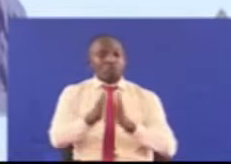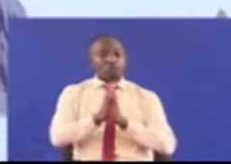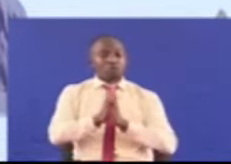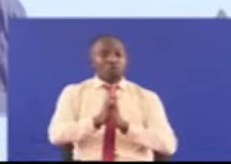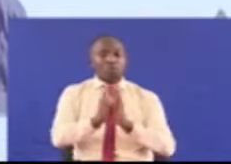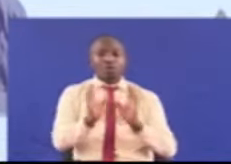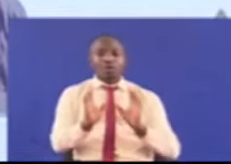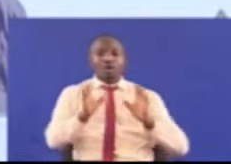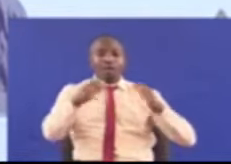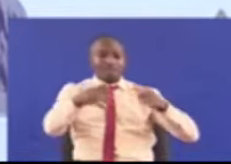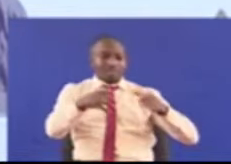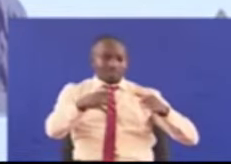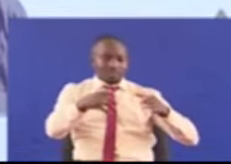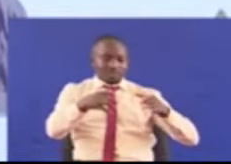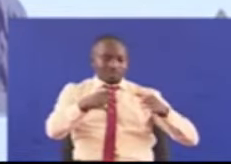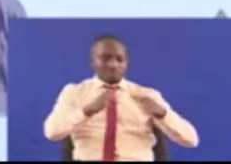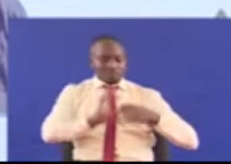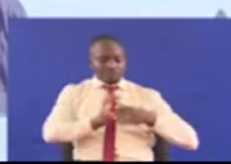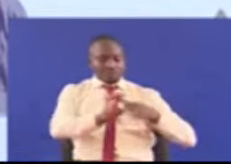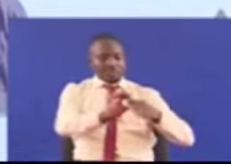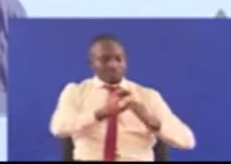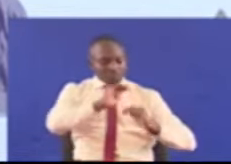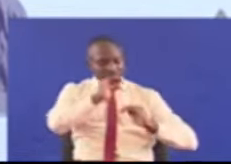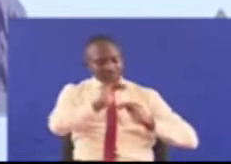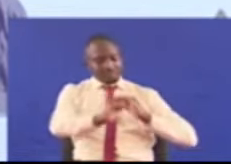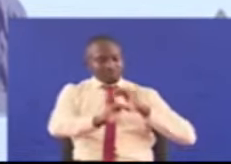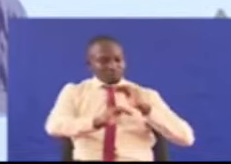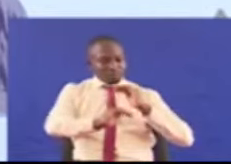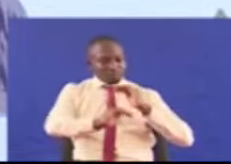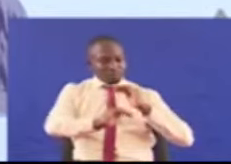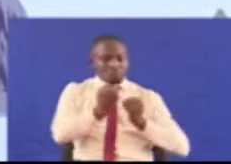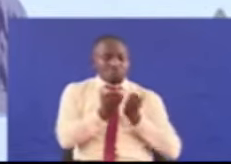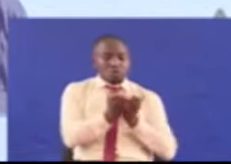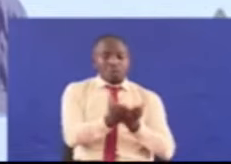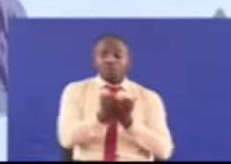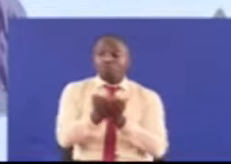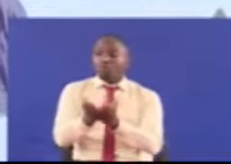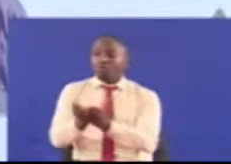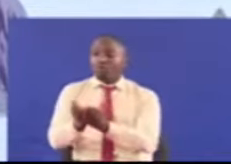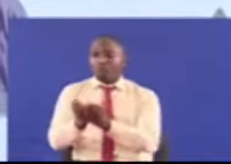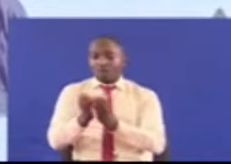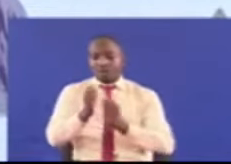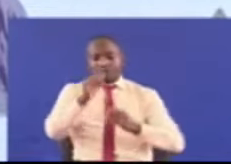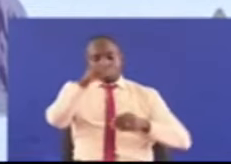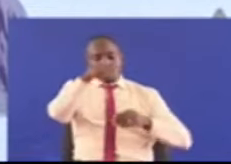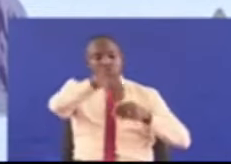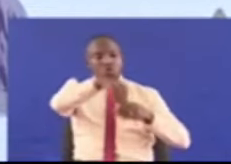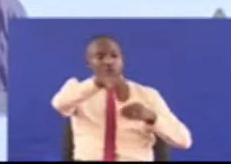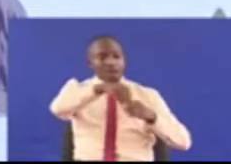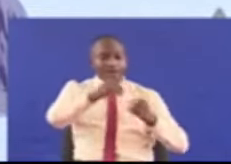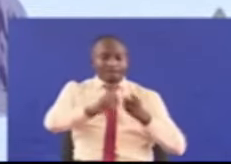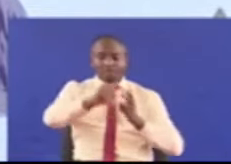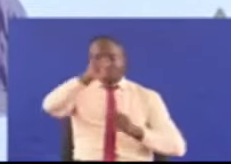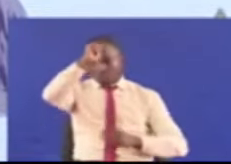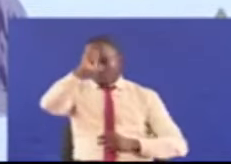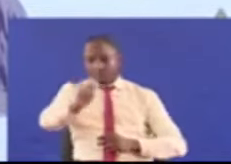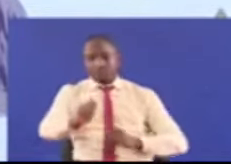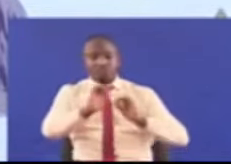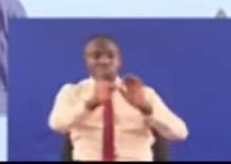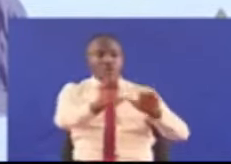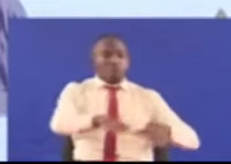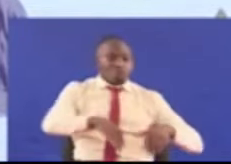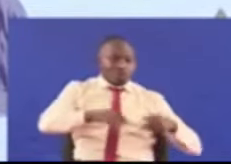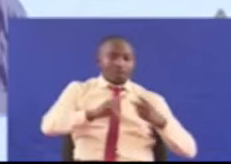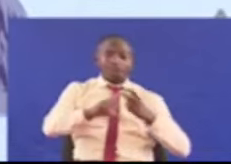yote iliyoshiriki kwenye mchakato wa kuomba kura. Waheshimiwa wabunge, waheshimiwa